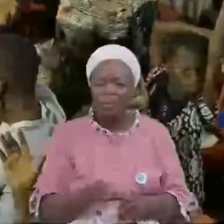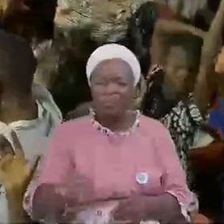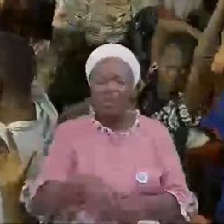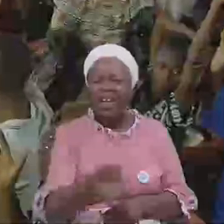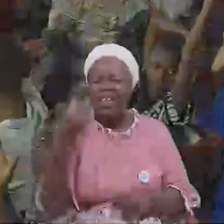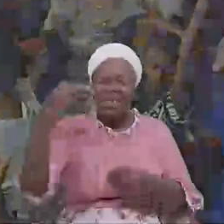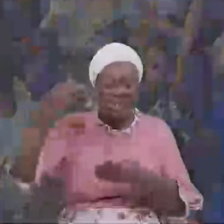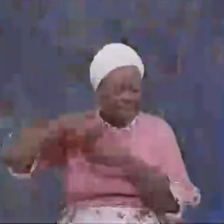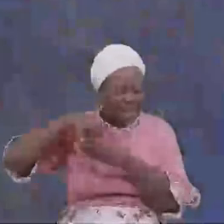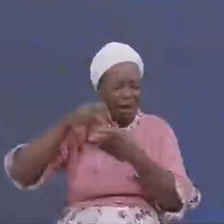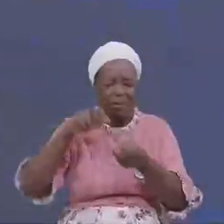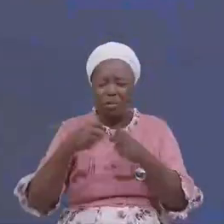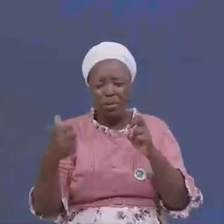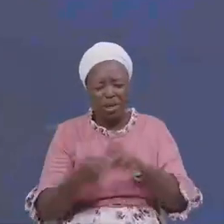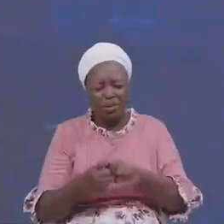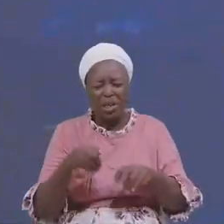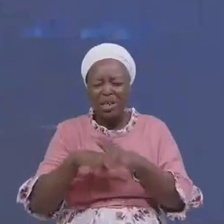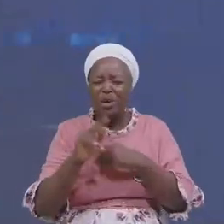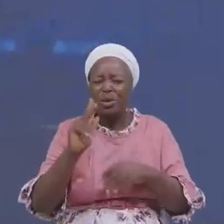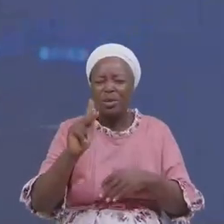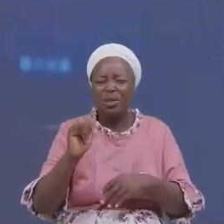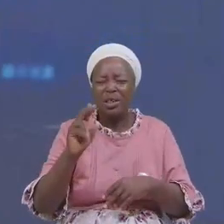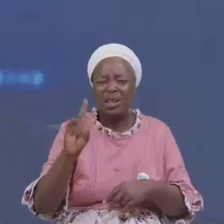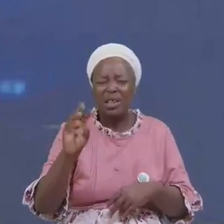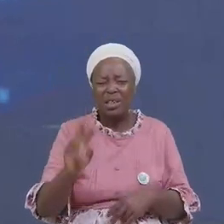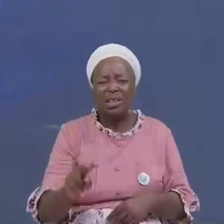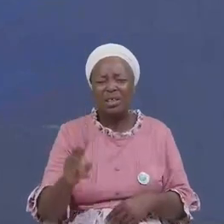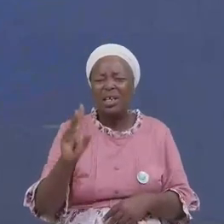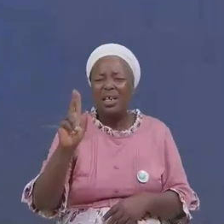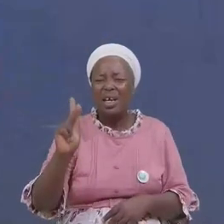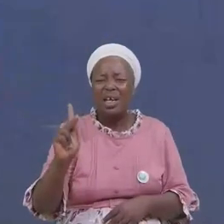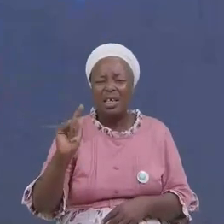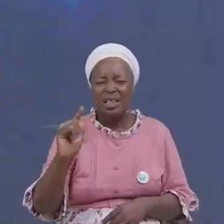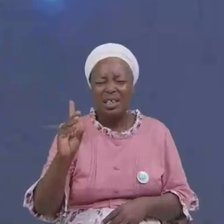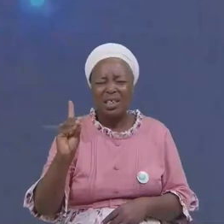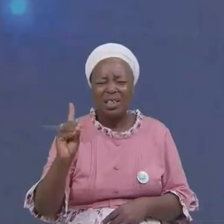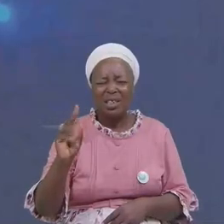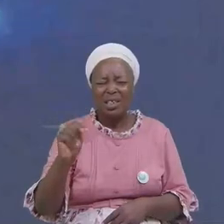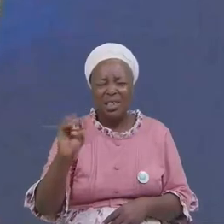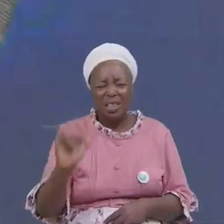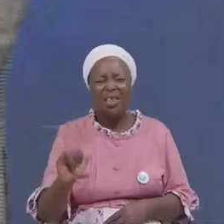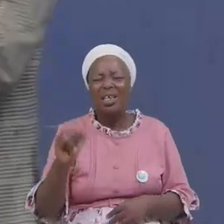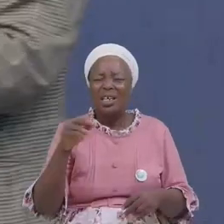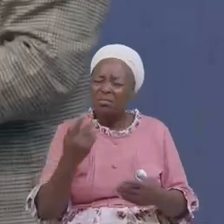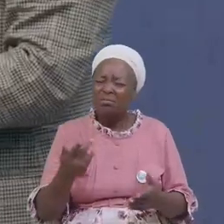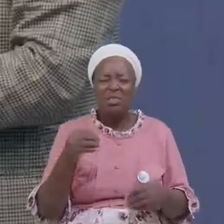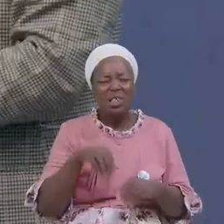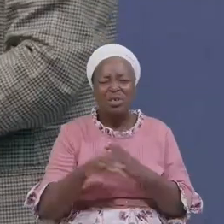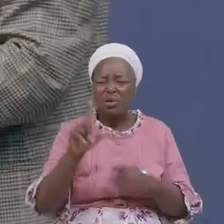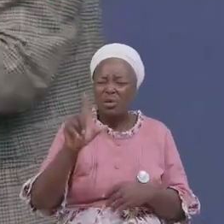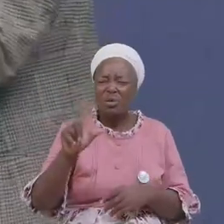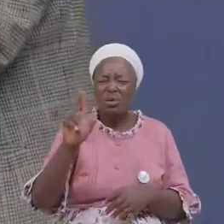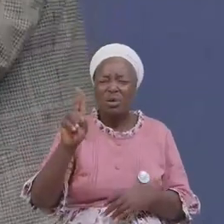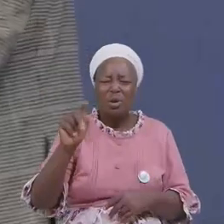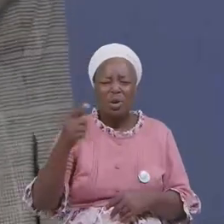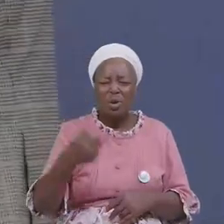Tout problème interne dans votre foi, problème interne, tout problème